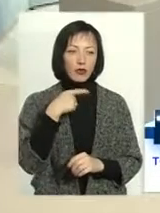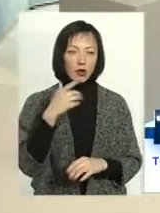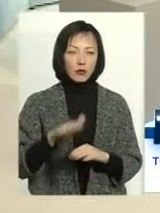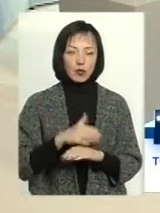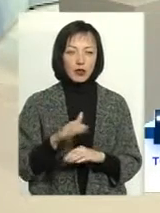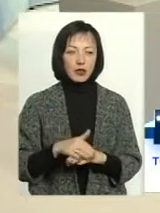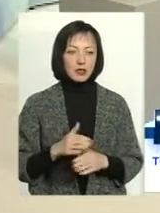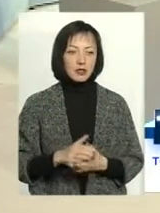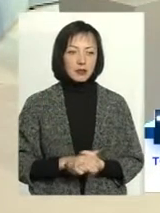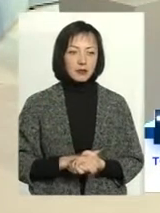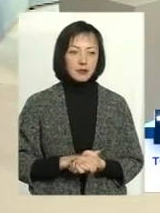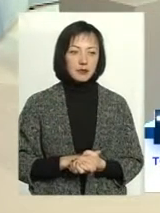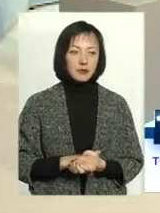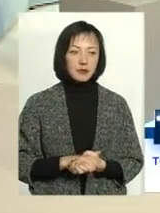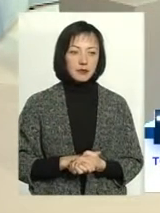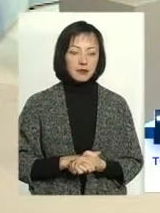ласка.